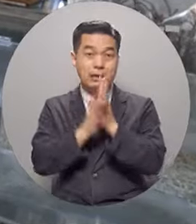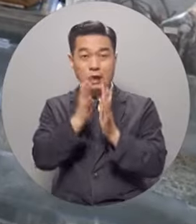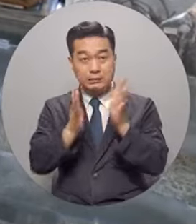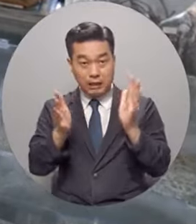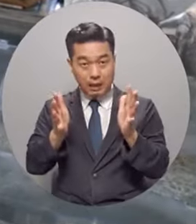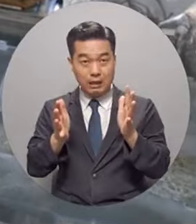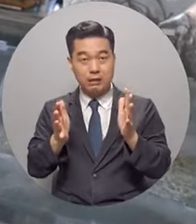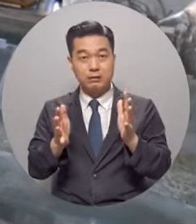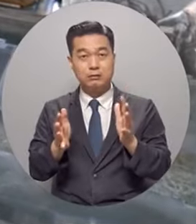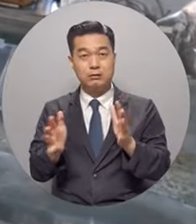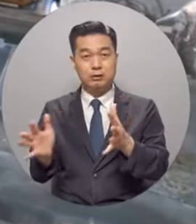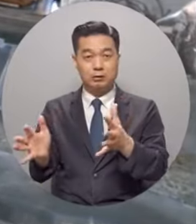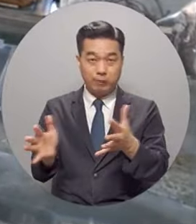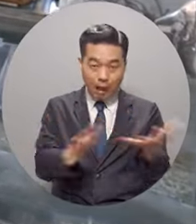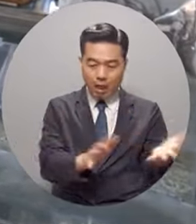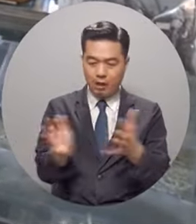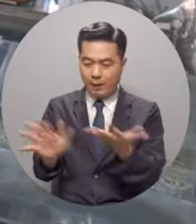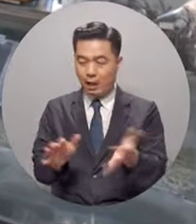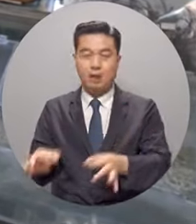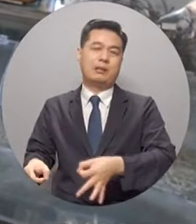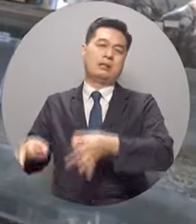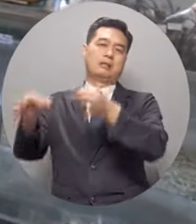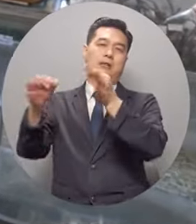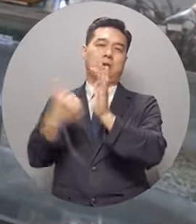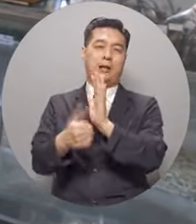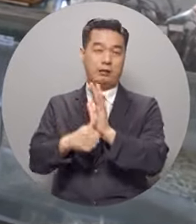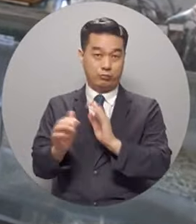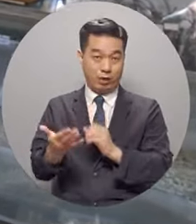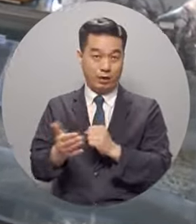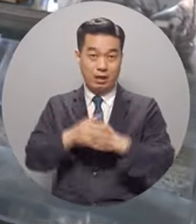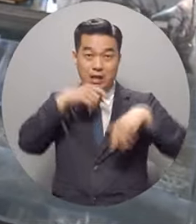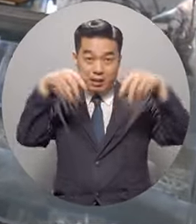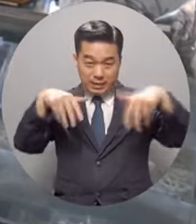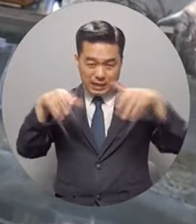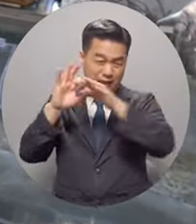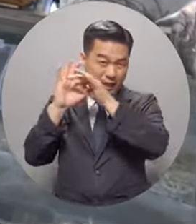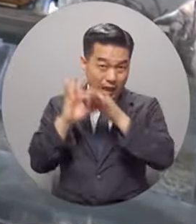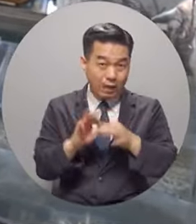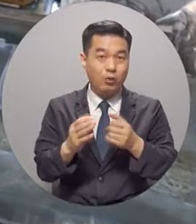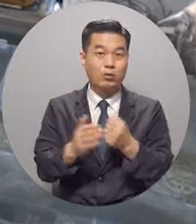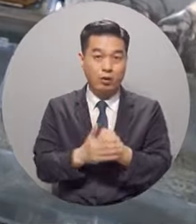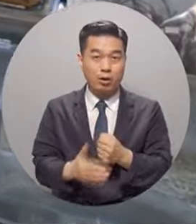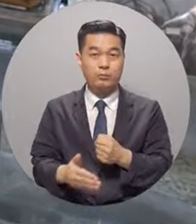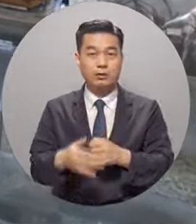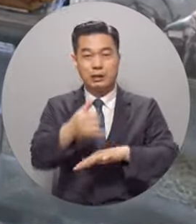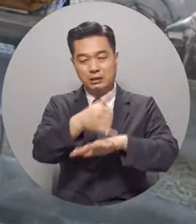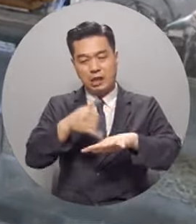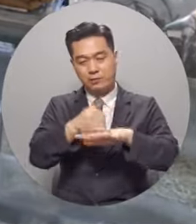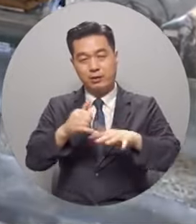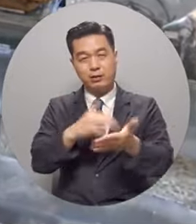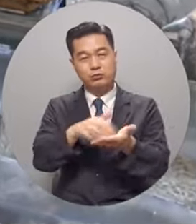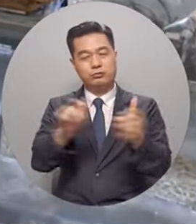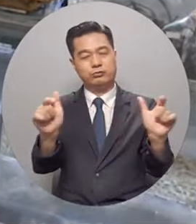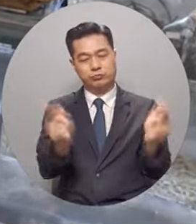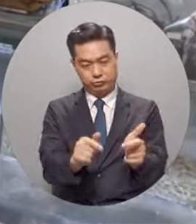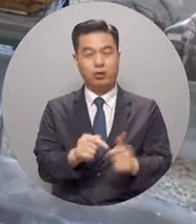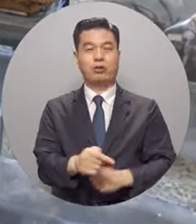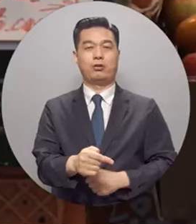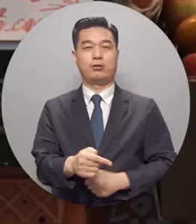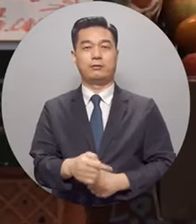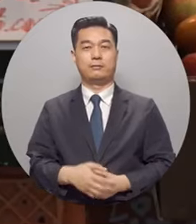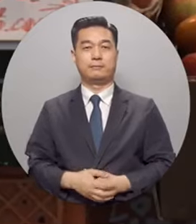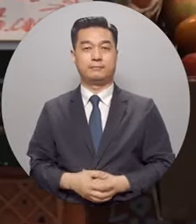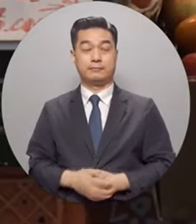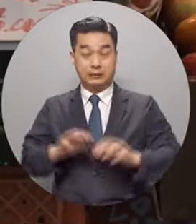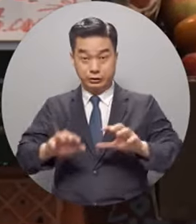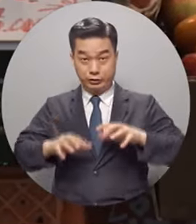막 그러니까 비싸겠죠 당연히 비가 오면 계속 오 그러니까 또이 잘 안되고 하니까